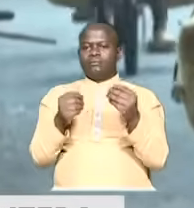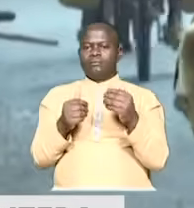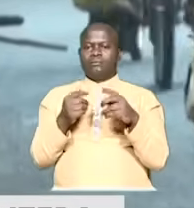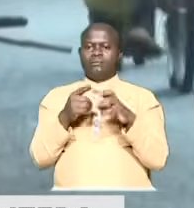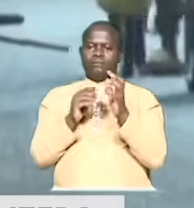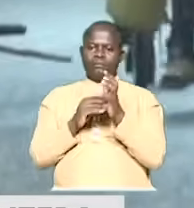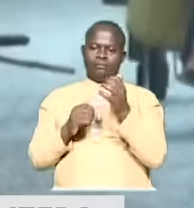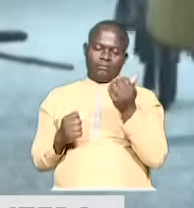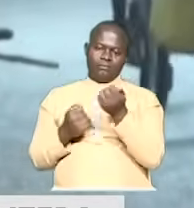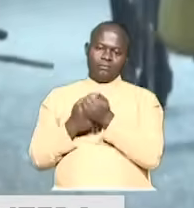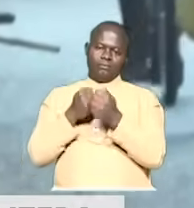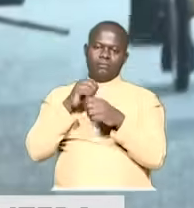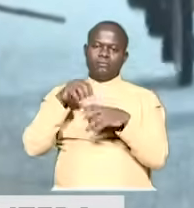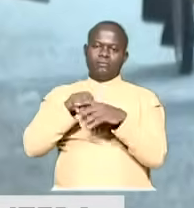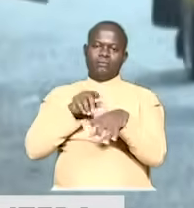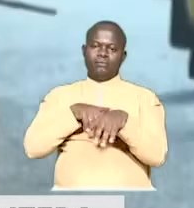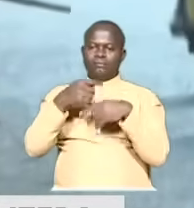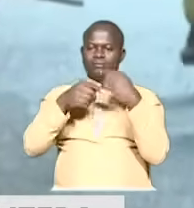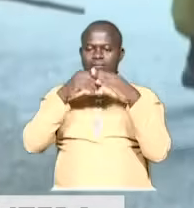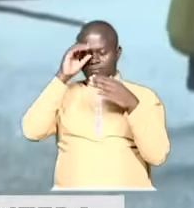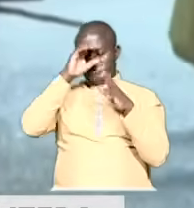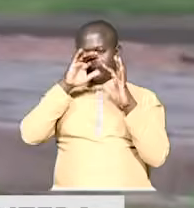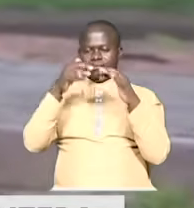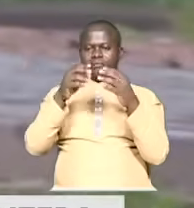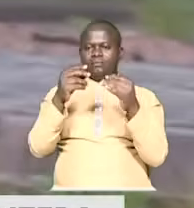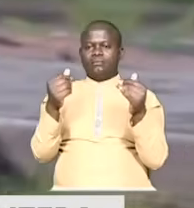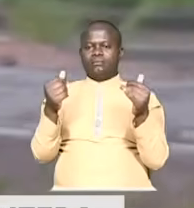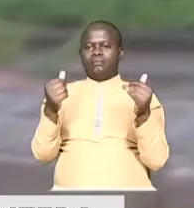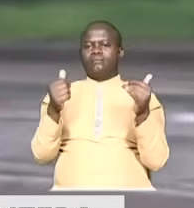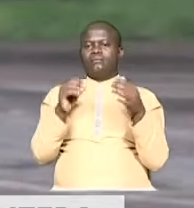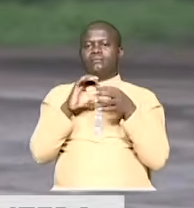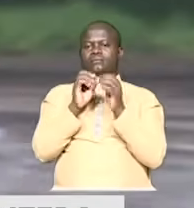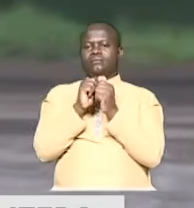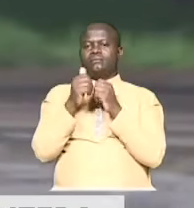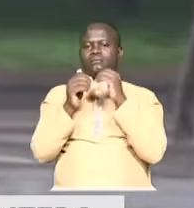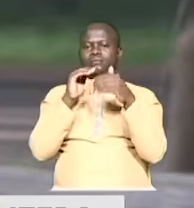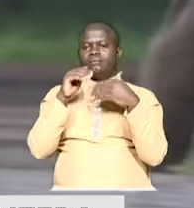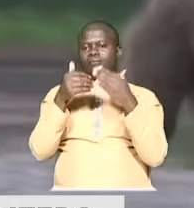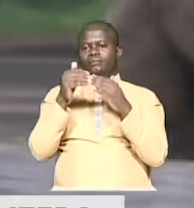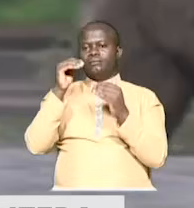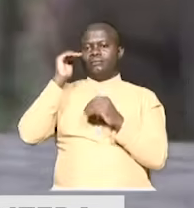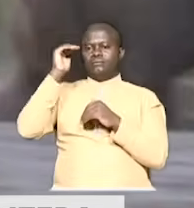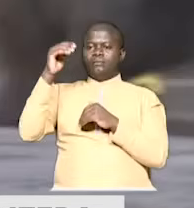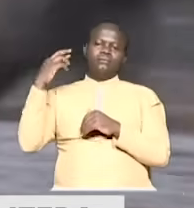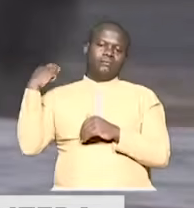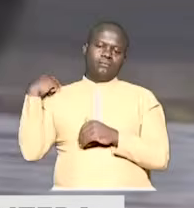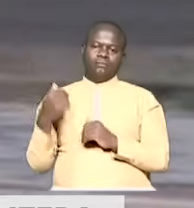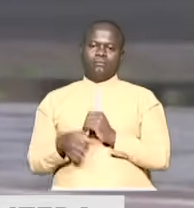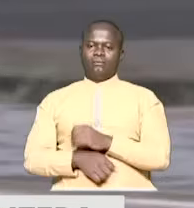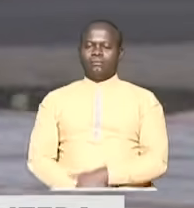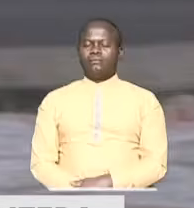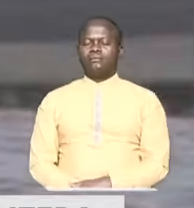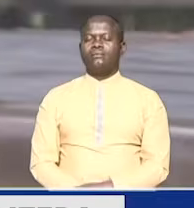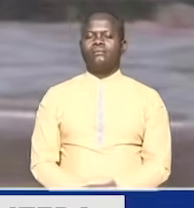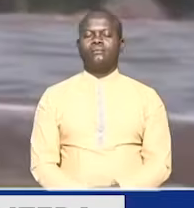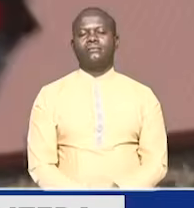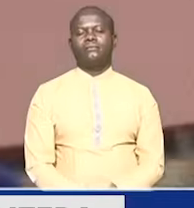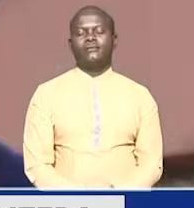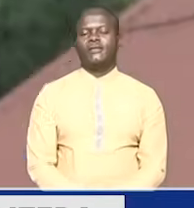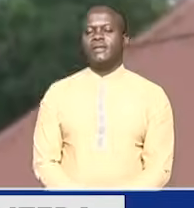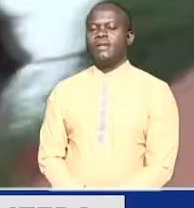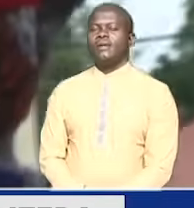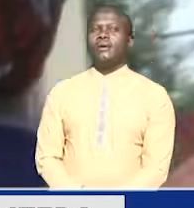ni ukugoboka abaturage mu gihe bagishakisha umuturambye bafatanije n'izindi nzego nkuru z'igihugu bireba. Ni uburyo bwo kuvuga